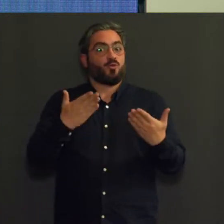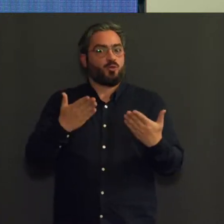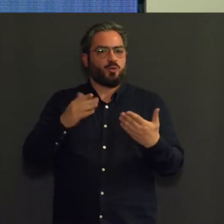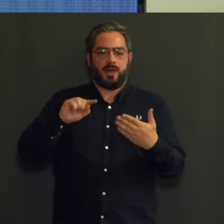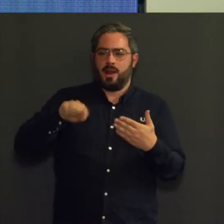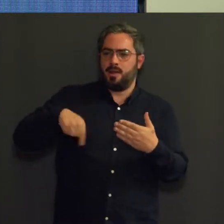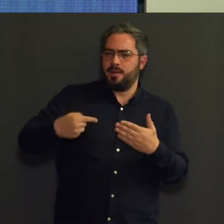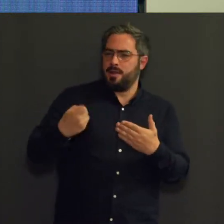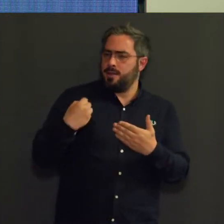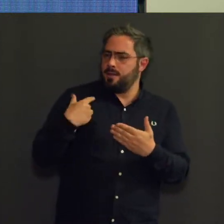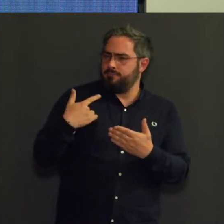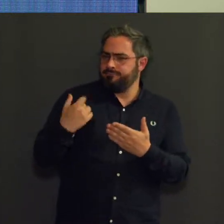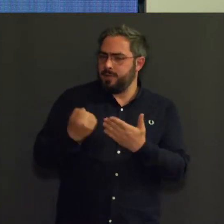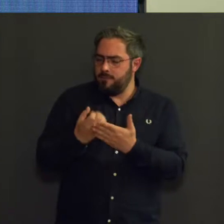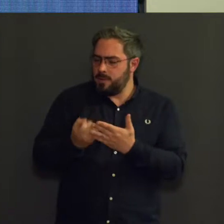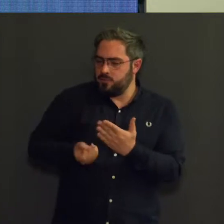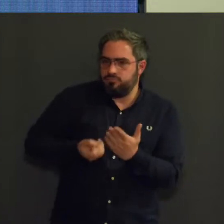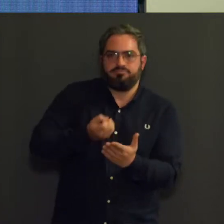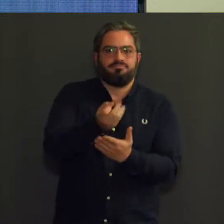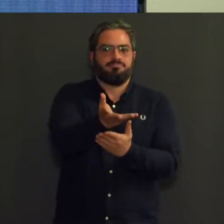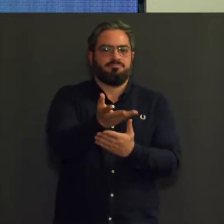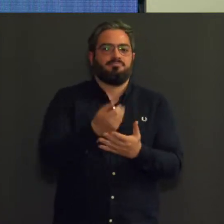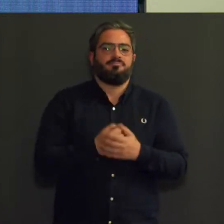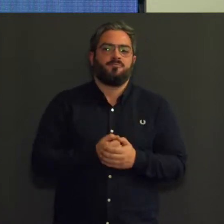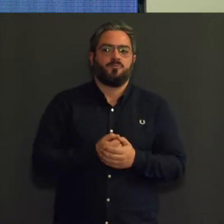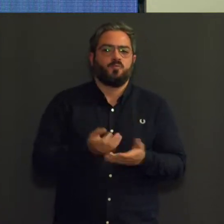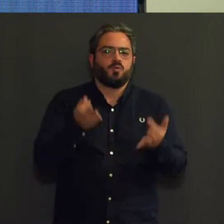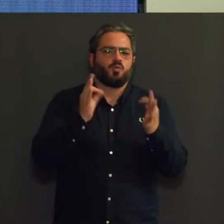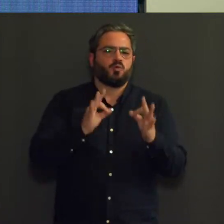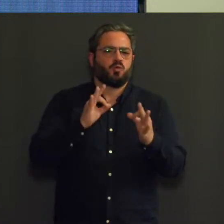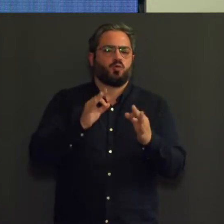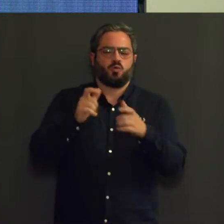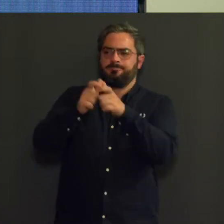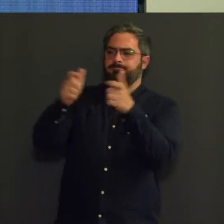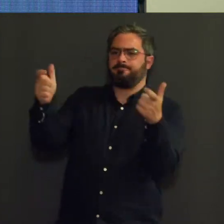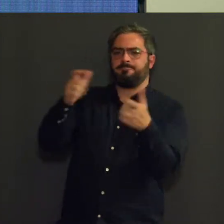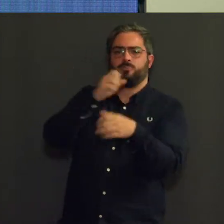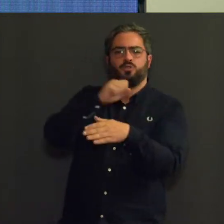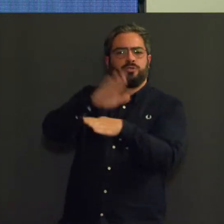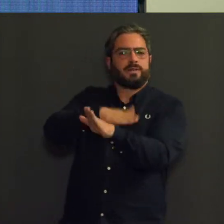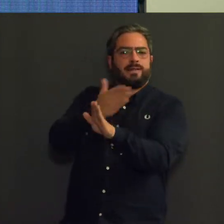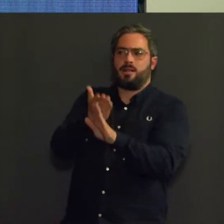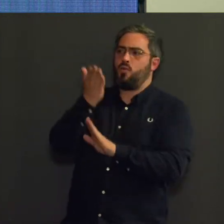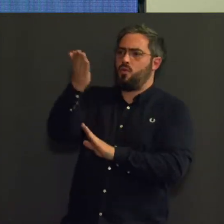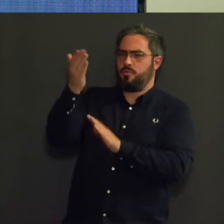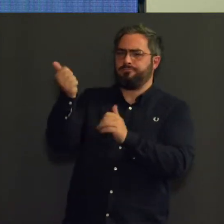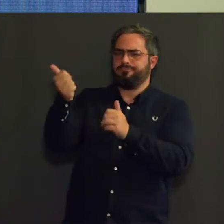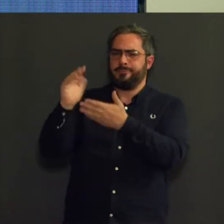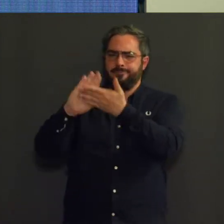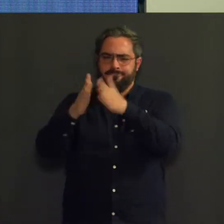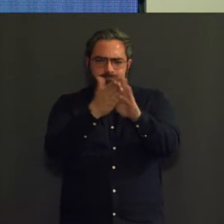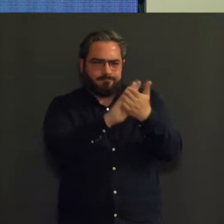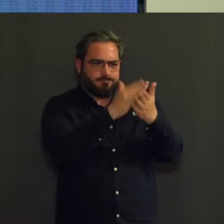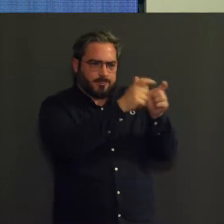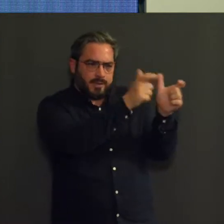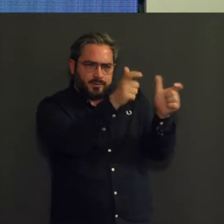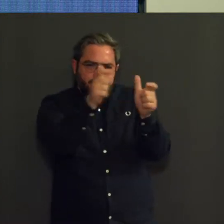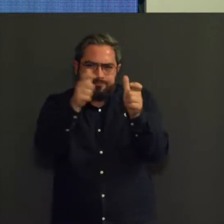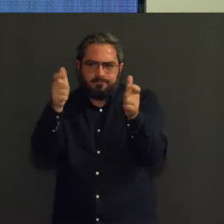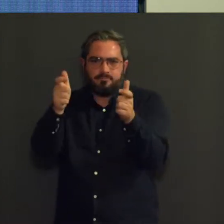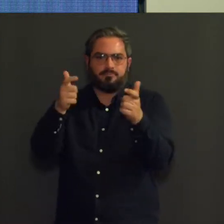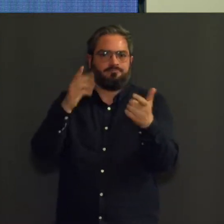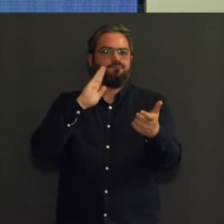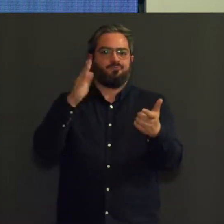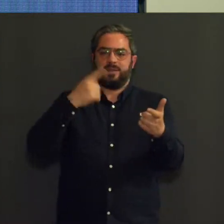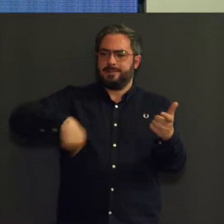données sur ces différentes études. Vous le savez, Ciensano, en collaboration avec différentes structures, suit l'évolution de la